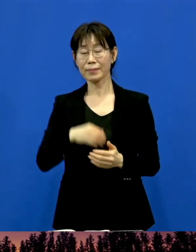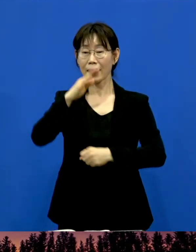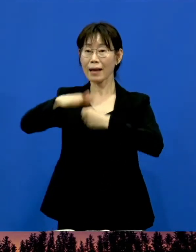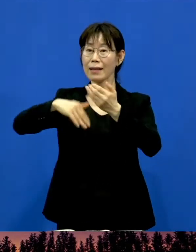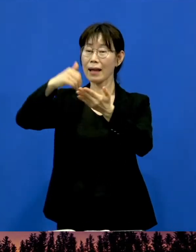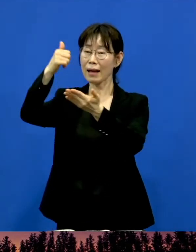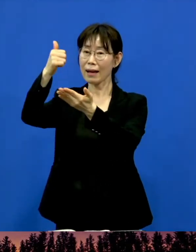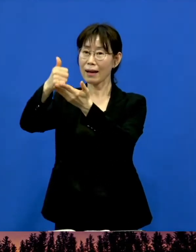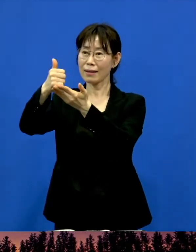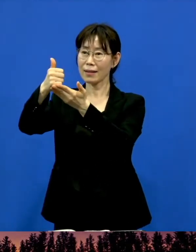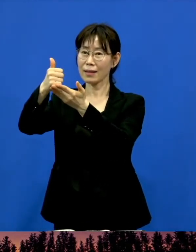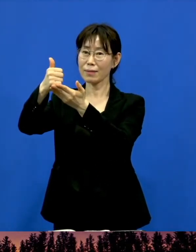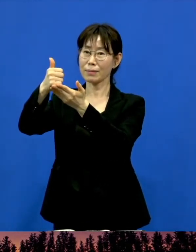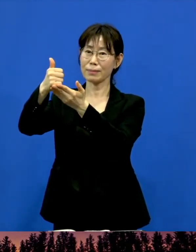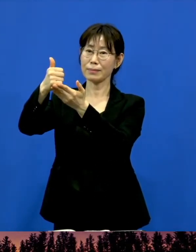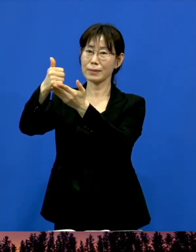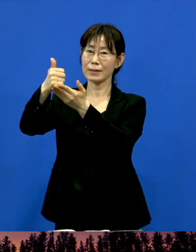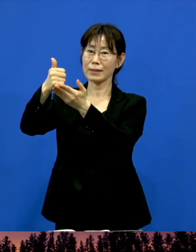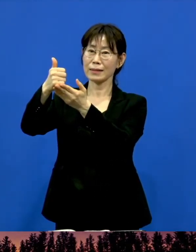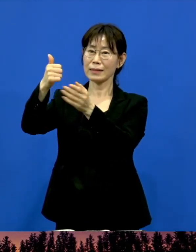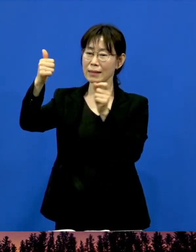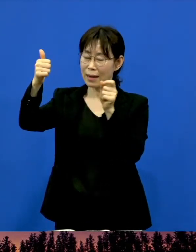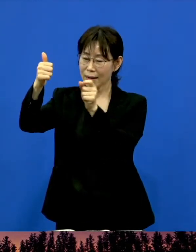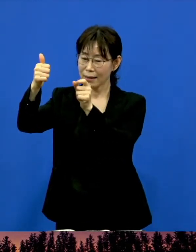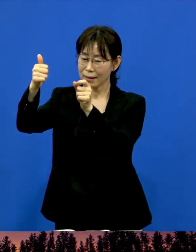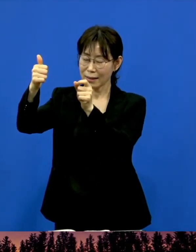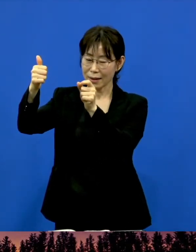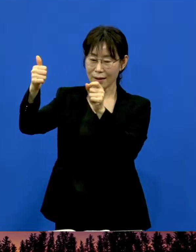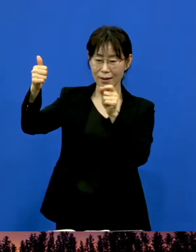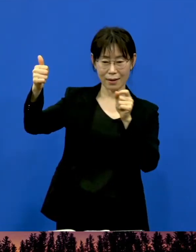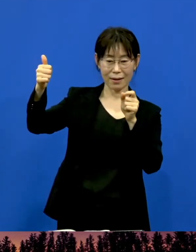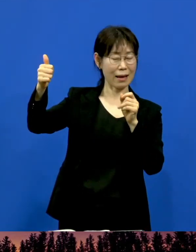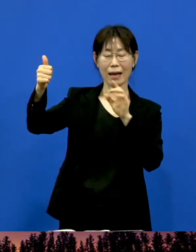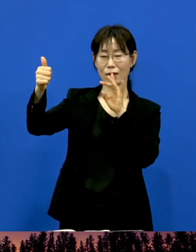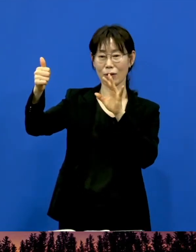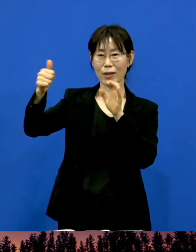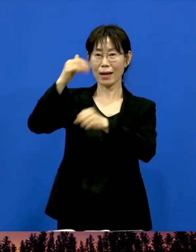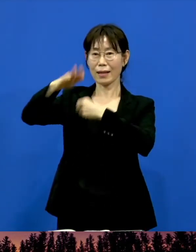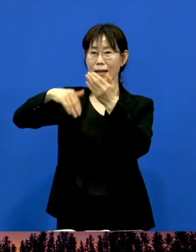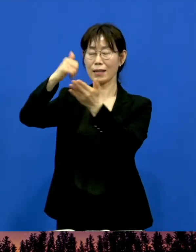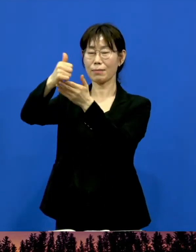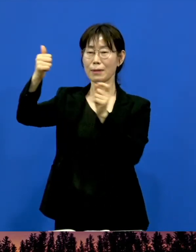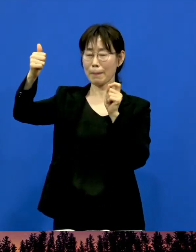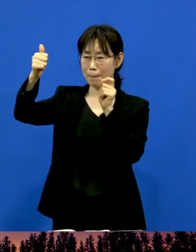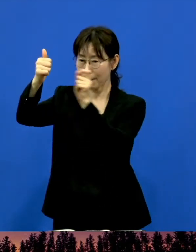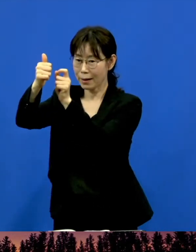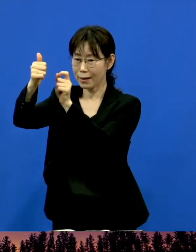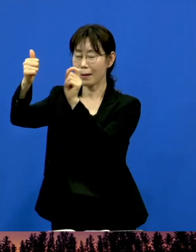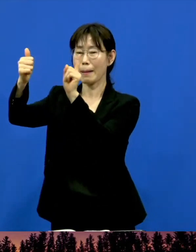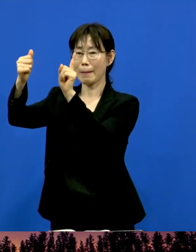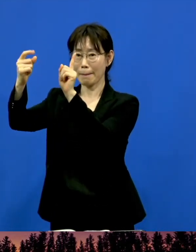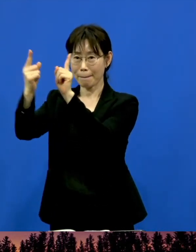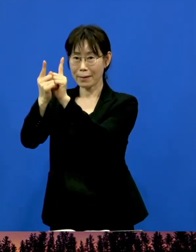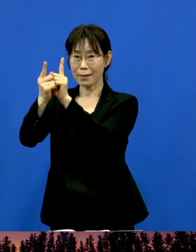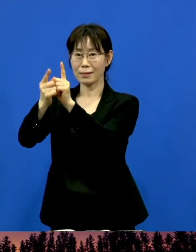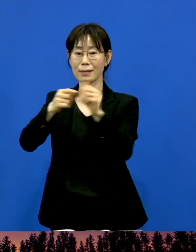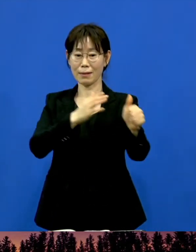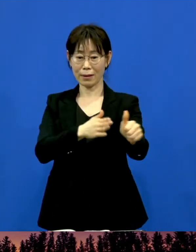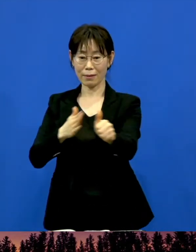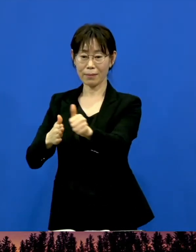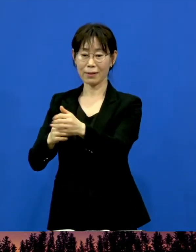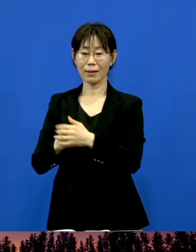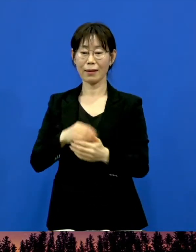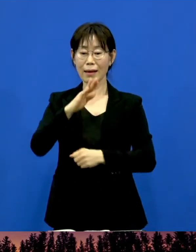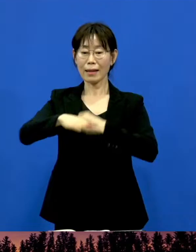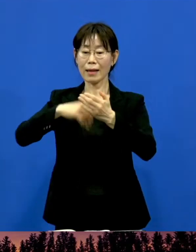하나님을 비껴 만나면 안 돼요, 여러분. 하나님을 제대로 만나셔야 돼요. 오늘 이 밤에 여러분들 안에